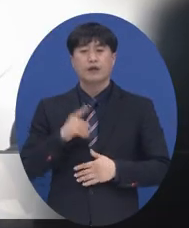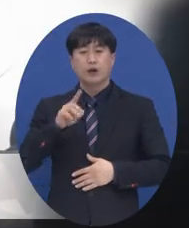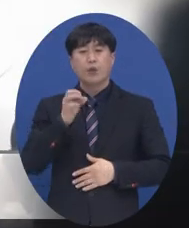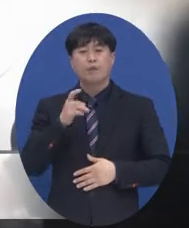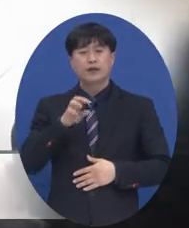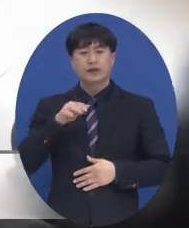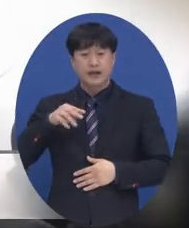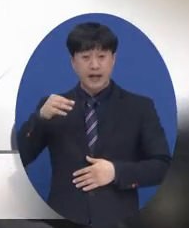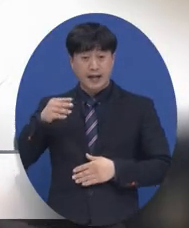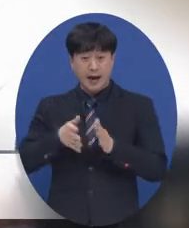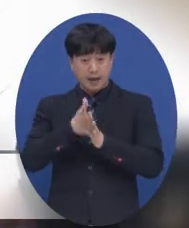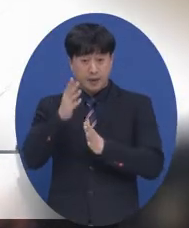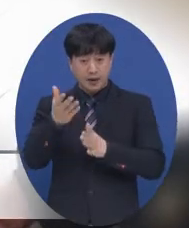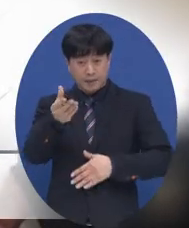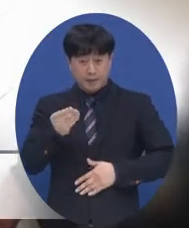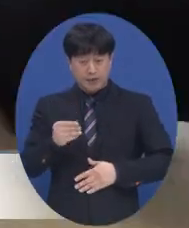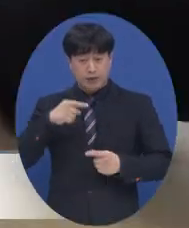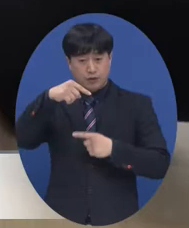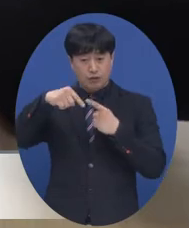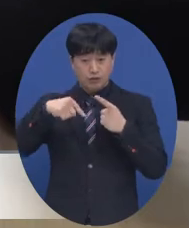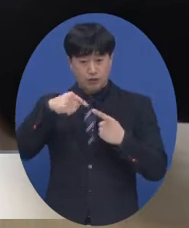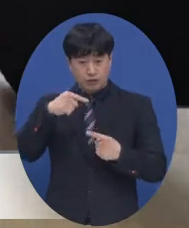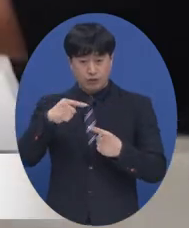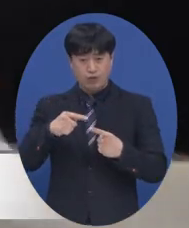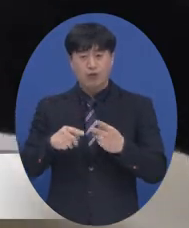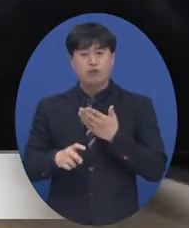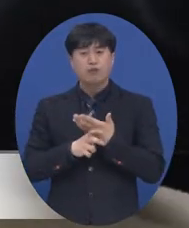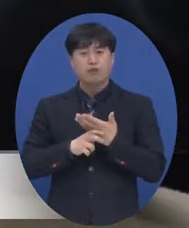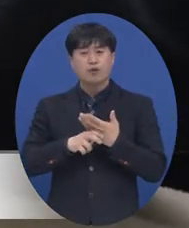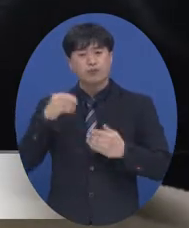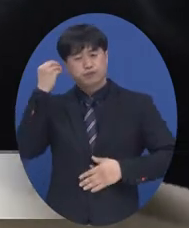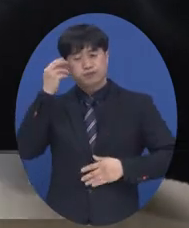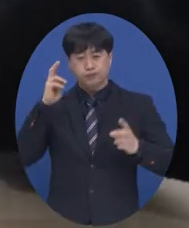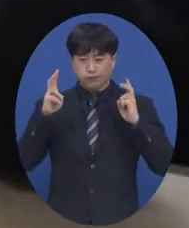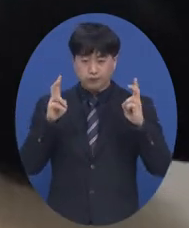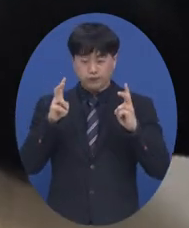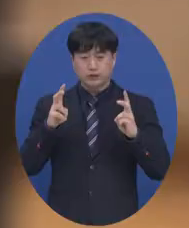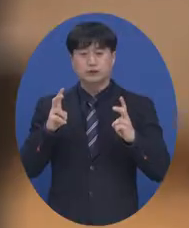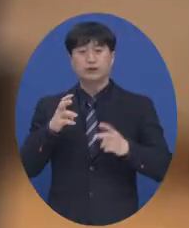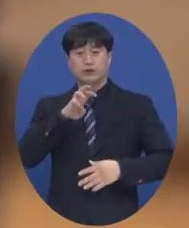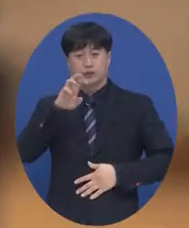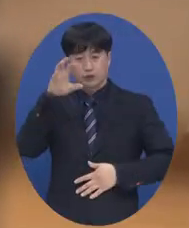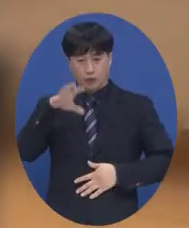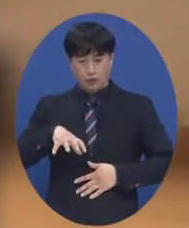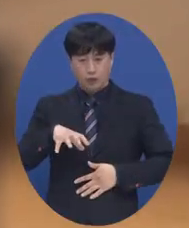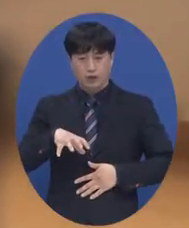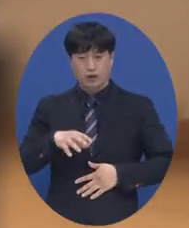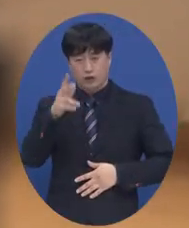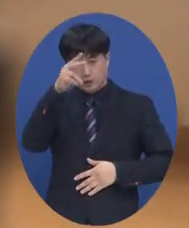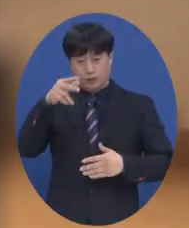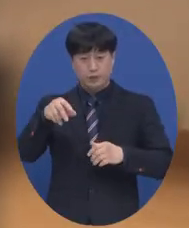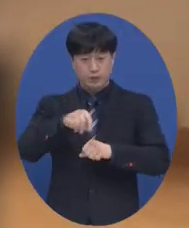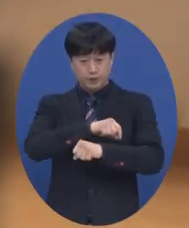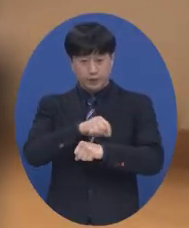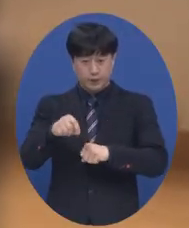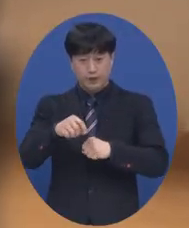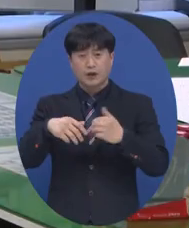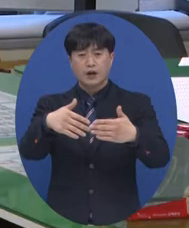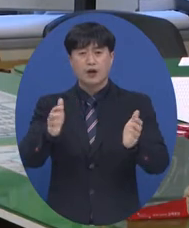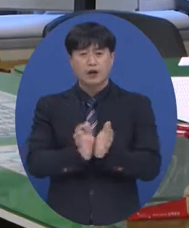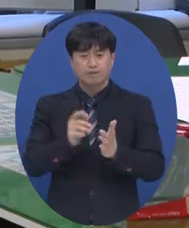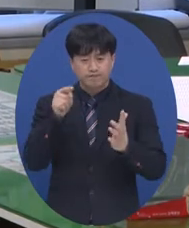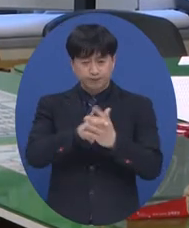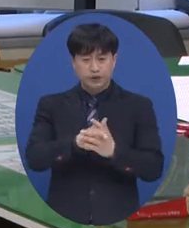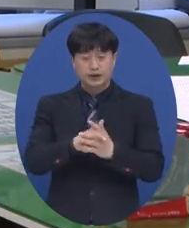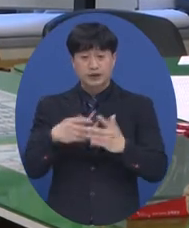이렇게 오피스텔이나 아파트를 빌려 영어 패 온 불법 숙박업체 30 곳이 경기도 특별사법경찰 딴 수사 망에 걸려 들었습니다